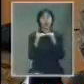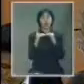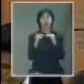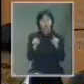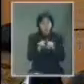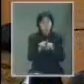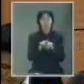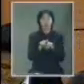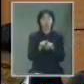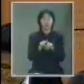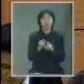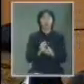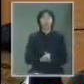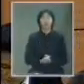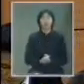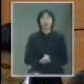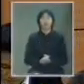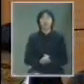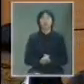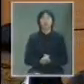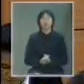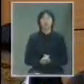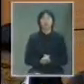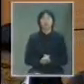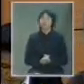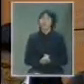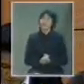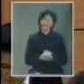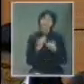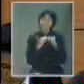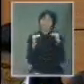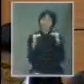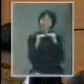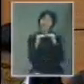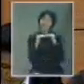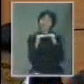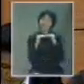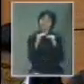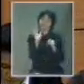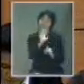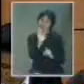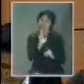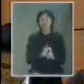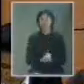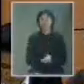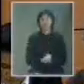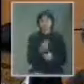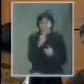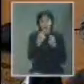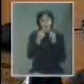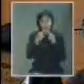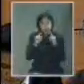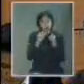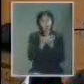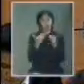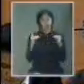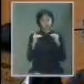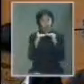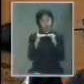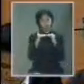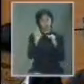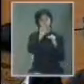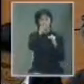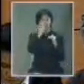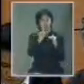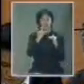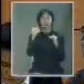ดได้ยังไงครับมันไม่เท่ากันได้หรอกครับแต่ละที่เนี่ยแต่มันแปลกนะฮะต